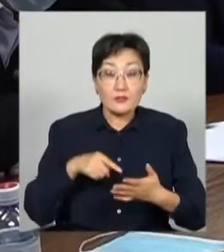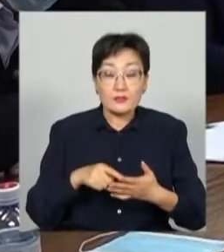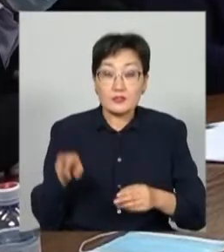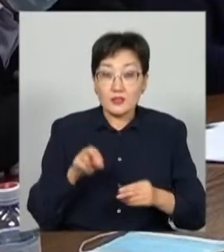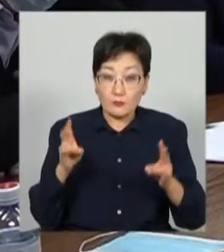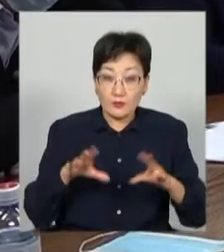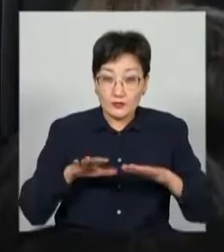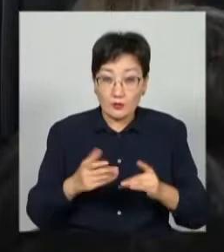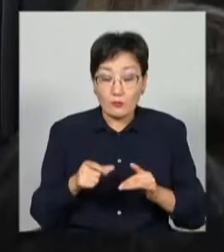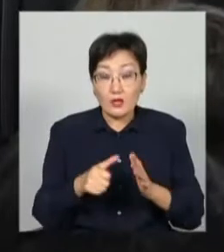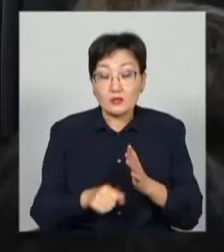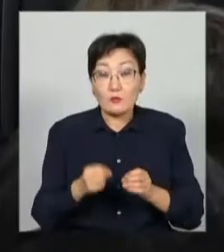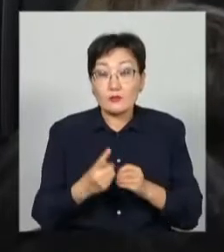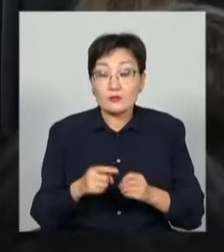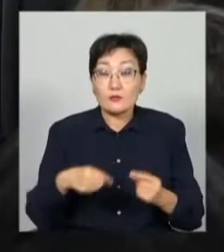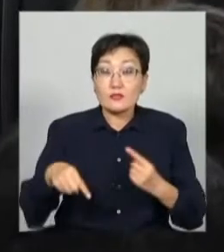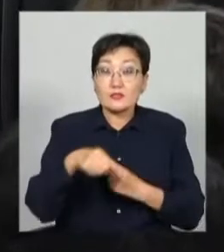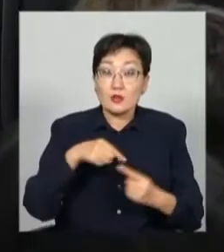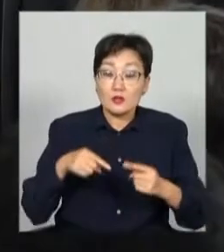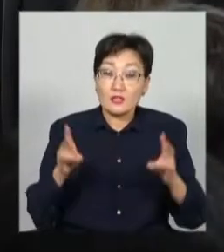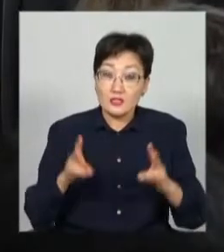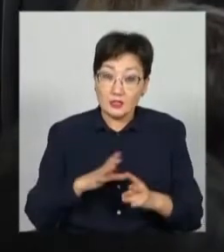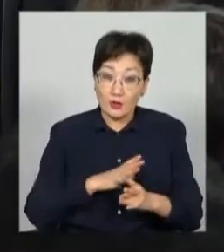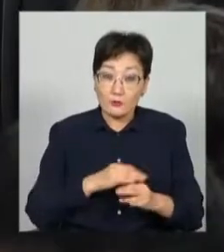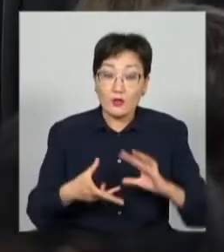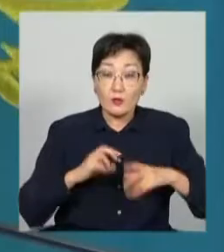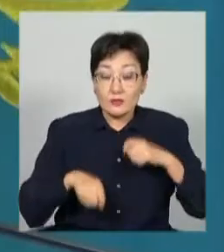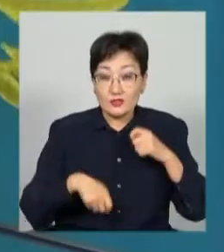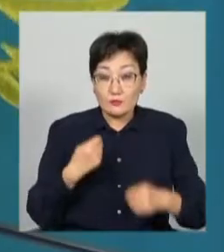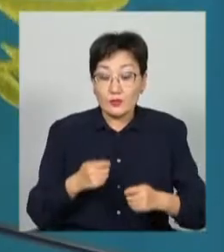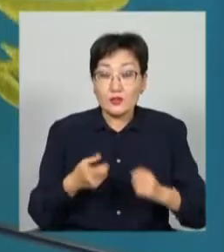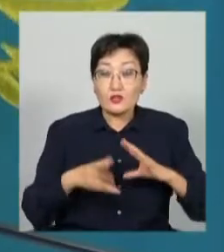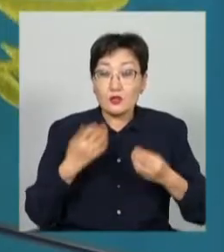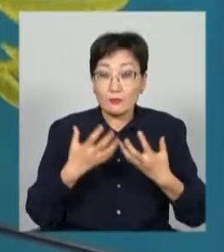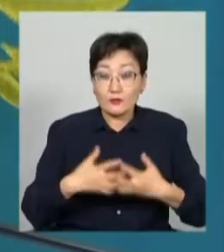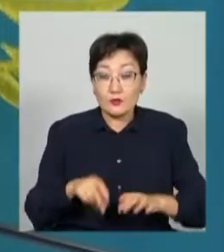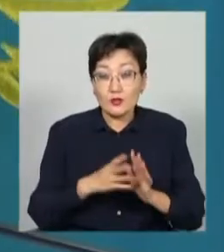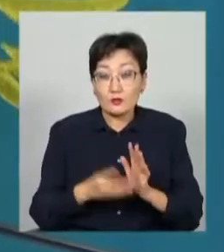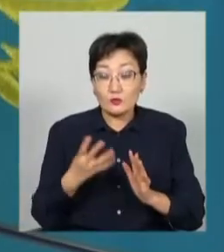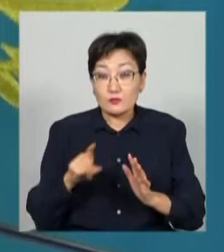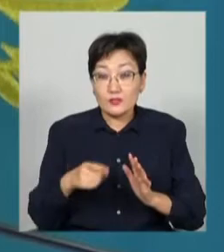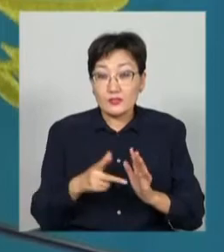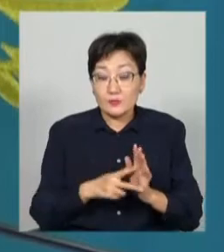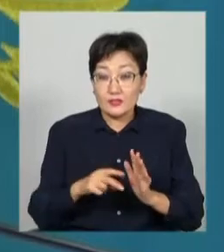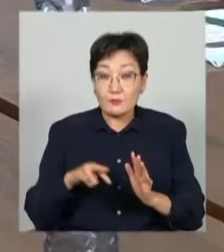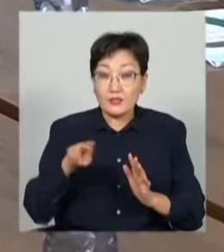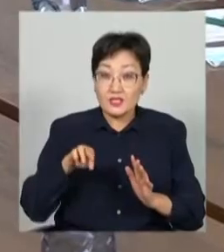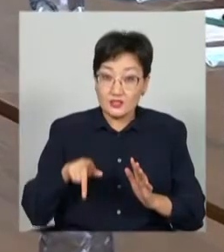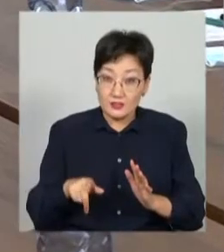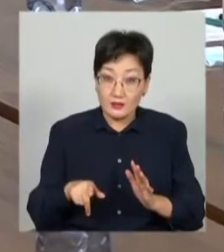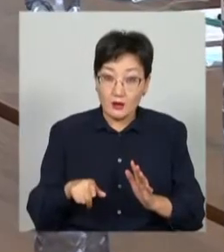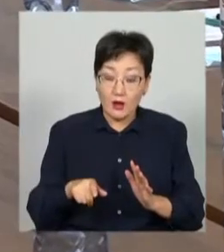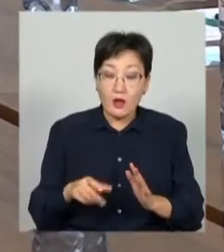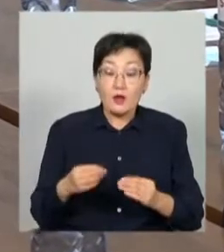қаңтар оқиғасынан 1611 бизнес субъектісі зардап шеккен. Келтірілген залалдың жалпы сомасы 94,8 миллиард теңгеден